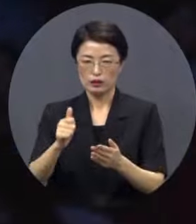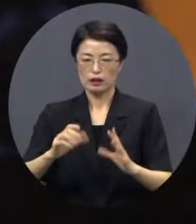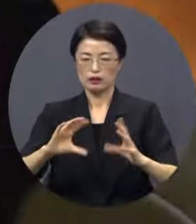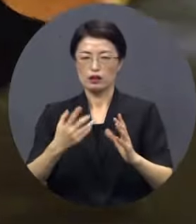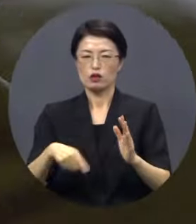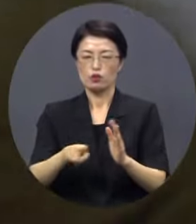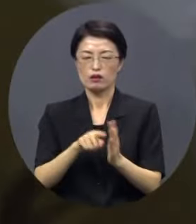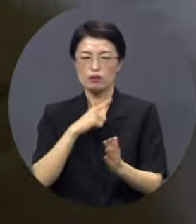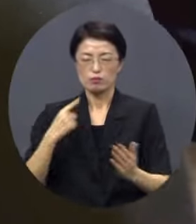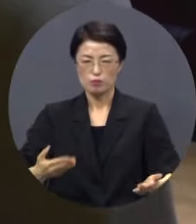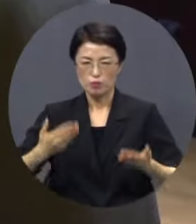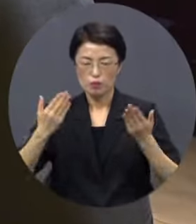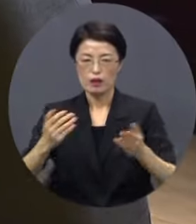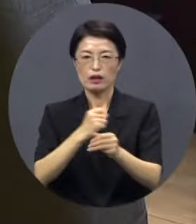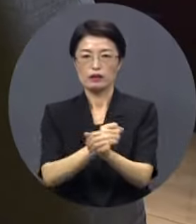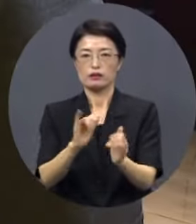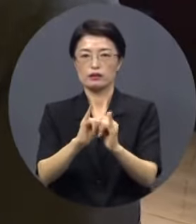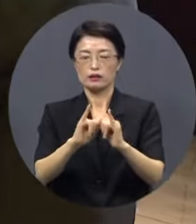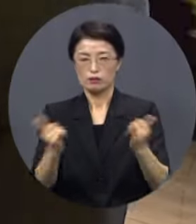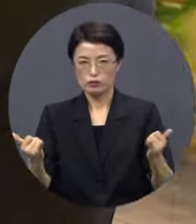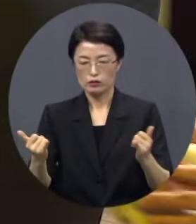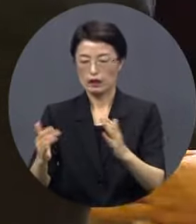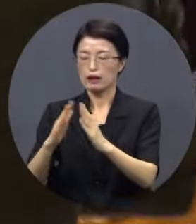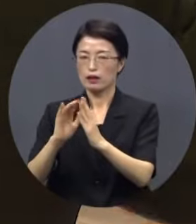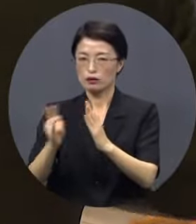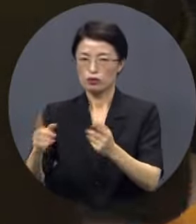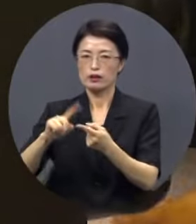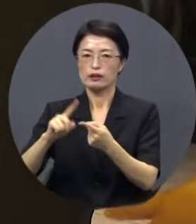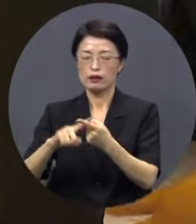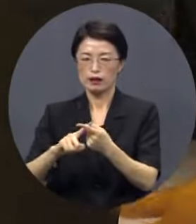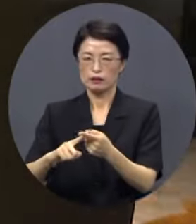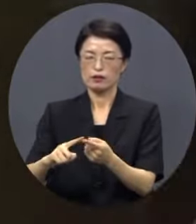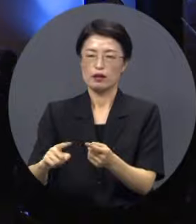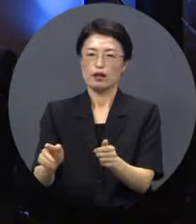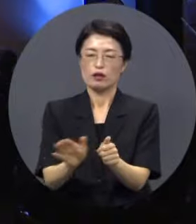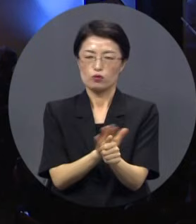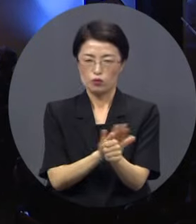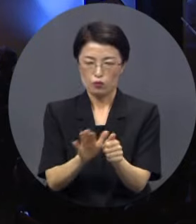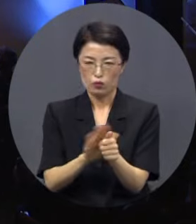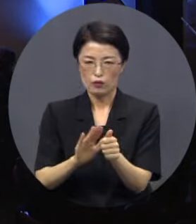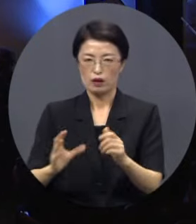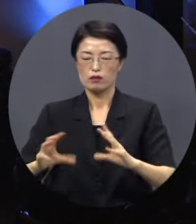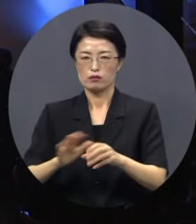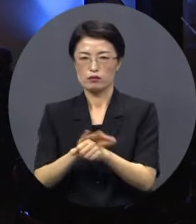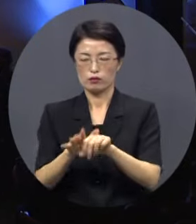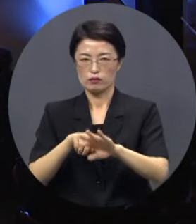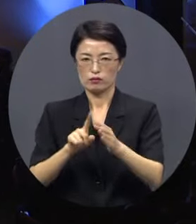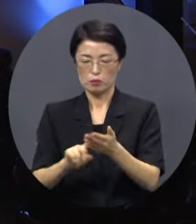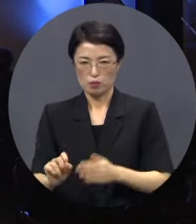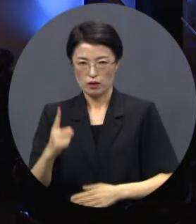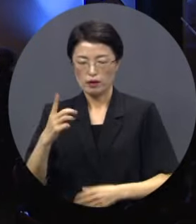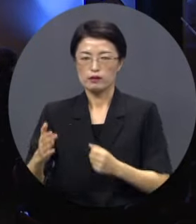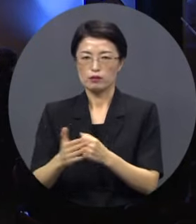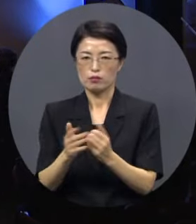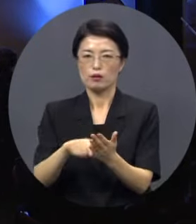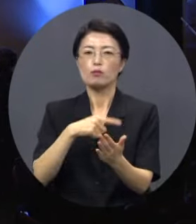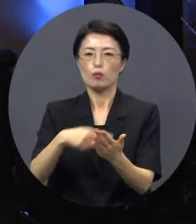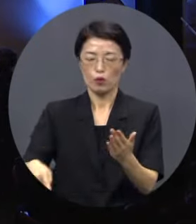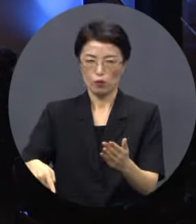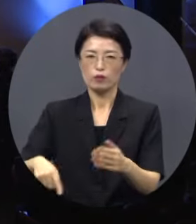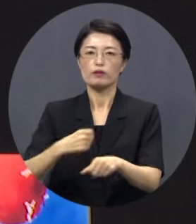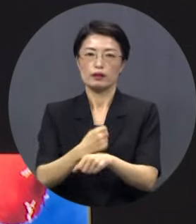바친 독립유공자와 보훈가족에 대한 예우는 애국심의 원천이라며 보훈의 섬 제주를 만들겠다고